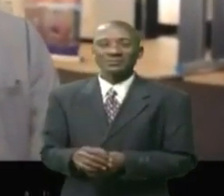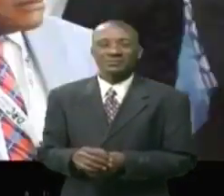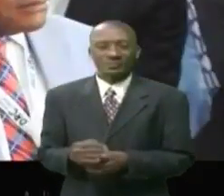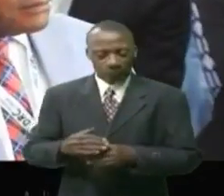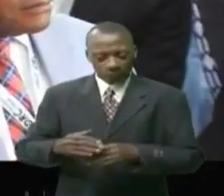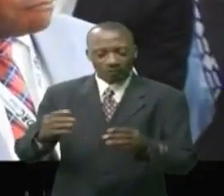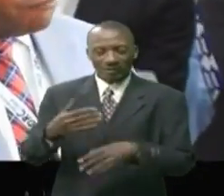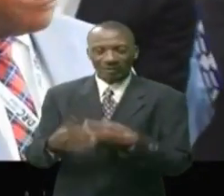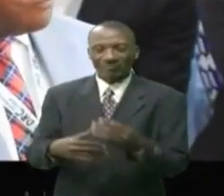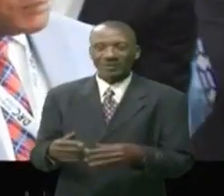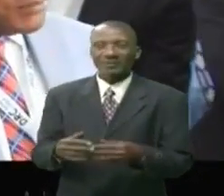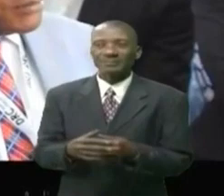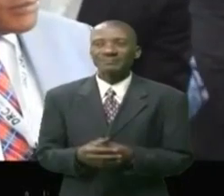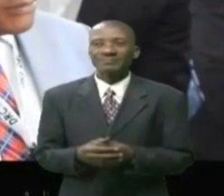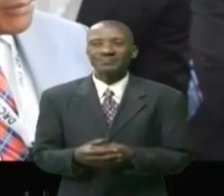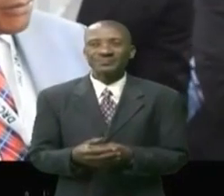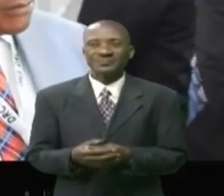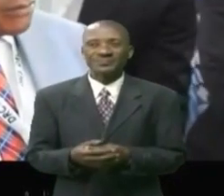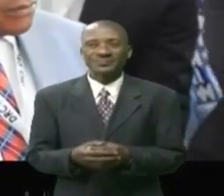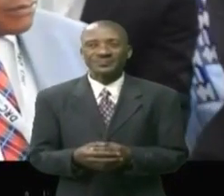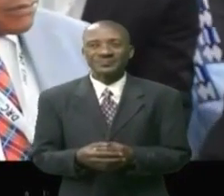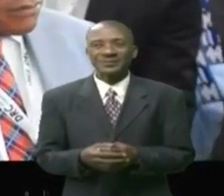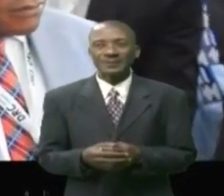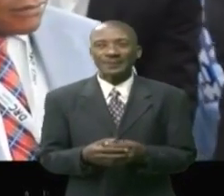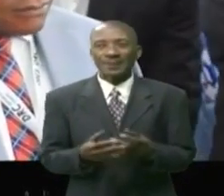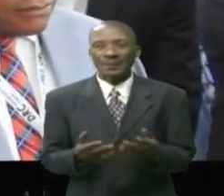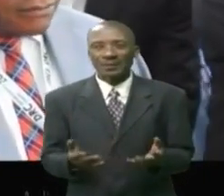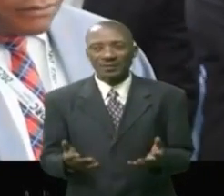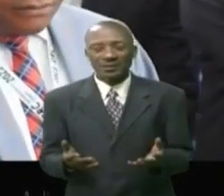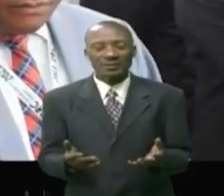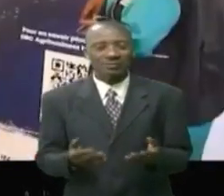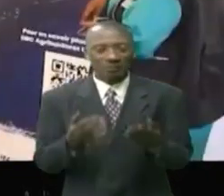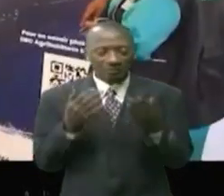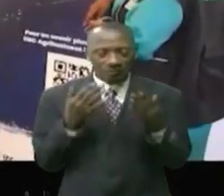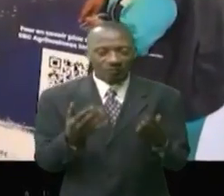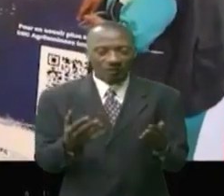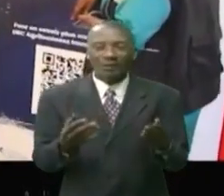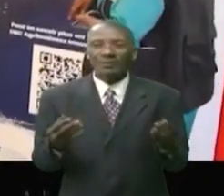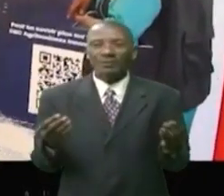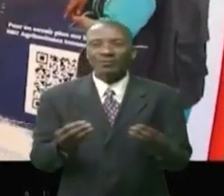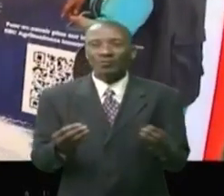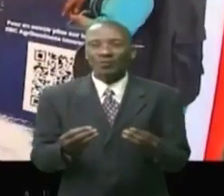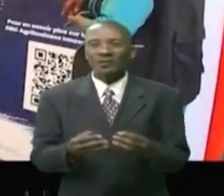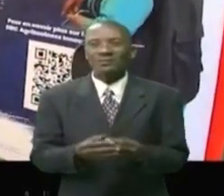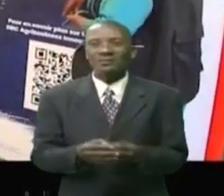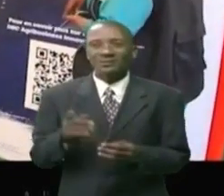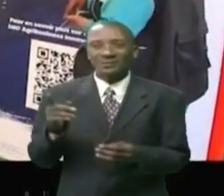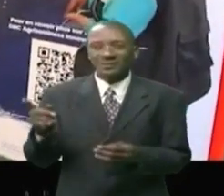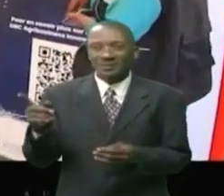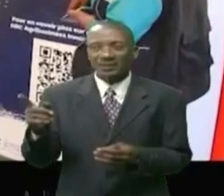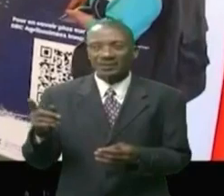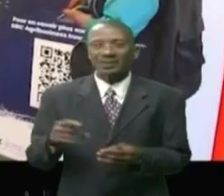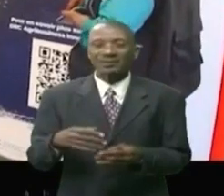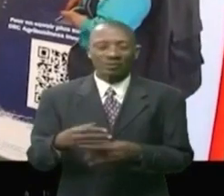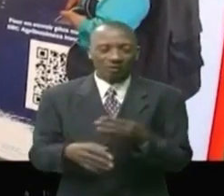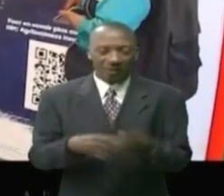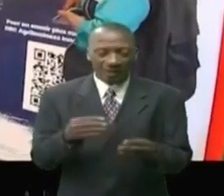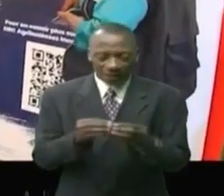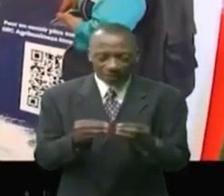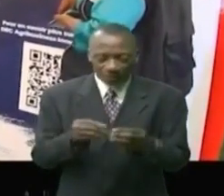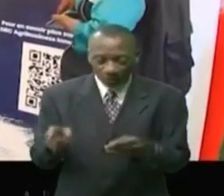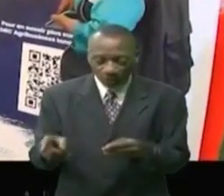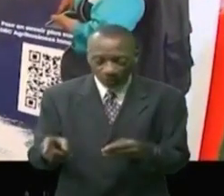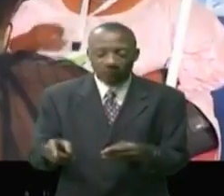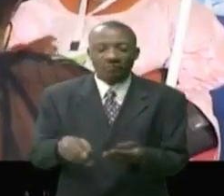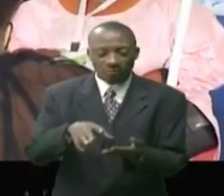manioc. Parmi les activités phares, le programme d'urgence intégré de développement communautaire, puis IDC, œuvre pour la structuration